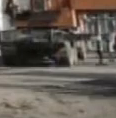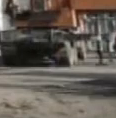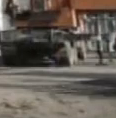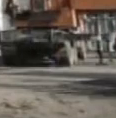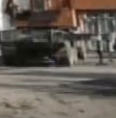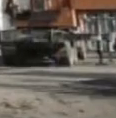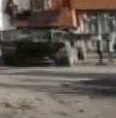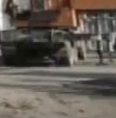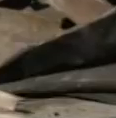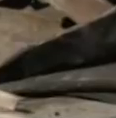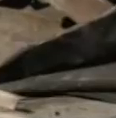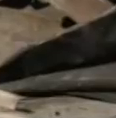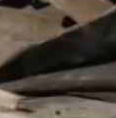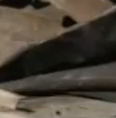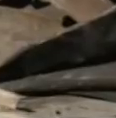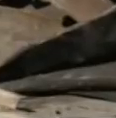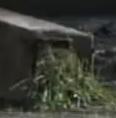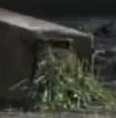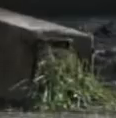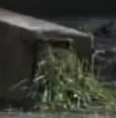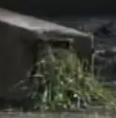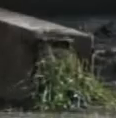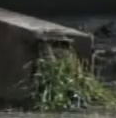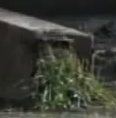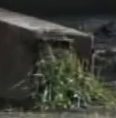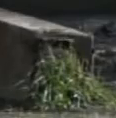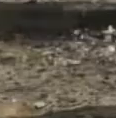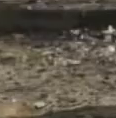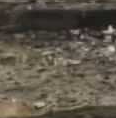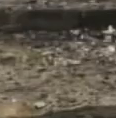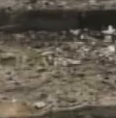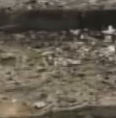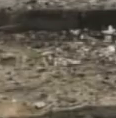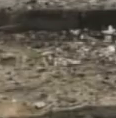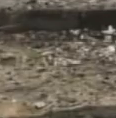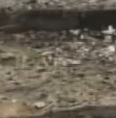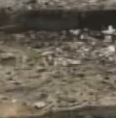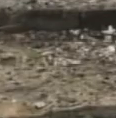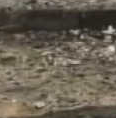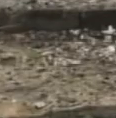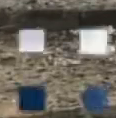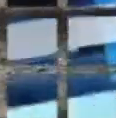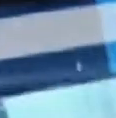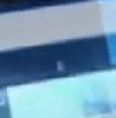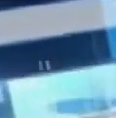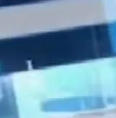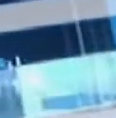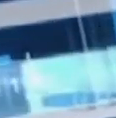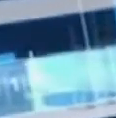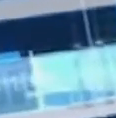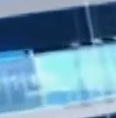Қаламызда болған өрттен 11 отбасы баспанасыз қалды. Жанып кеткен үй бюджет есебінен жөнделмек.